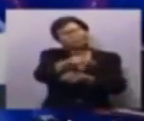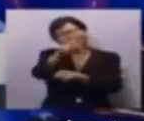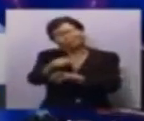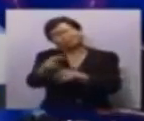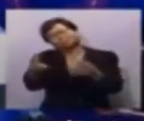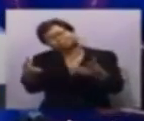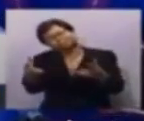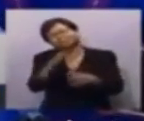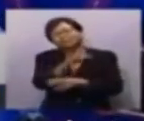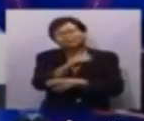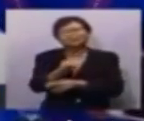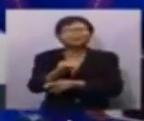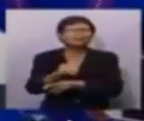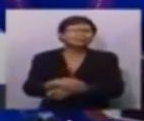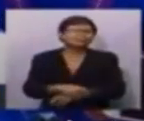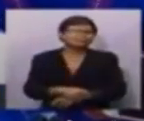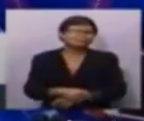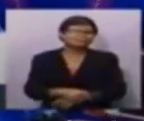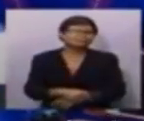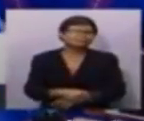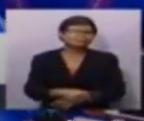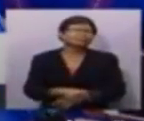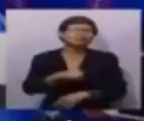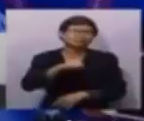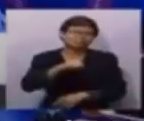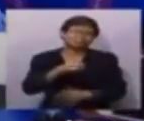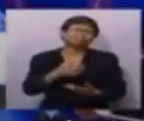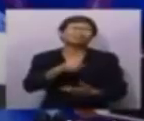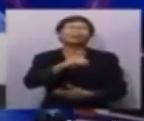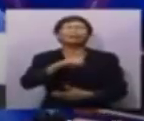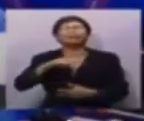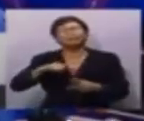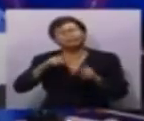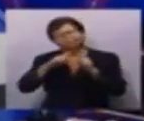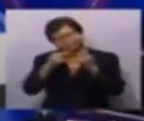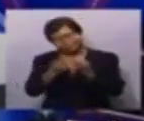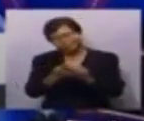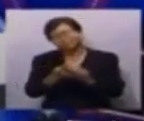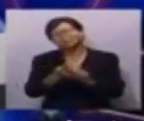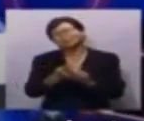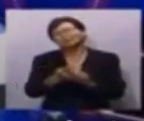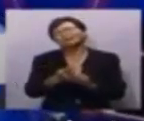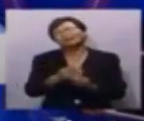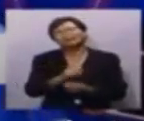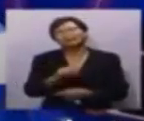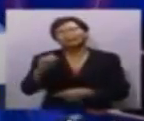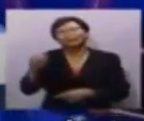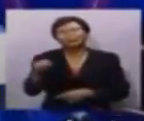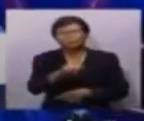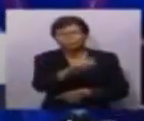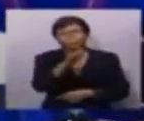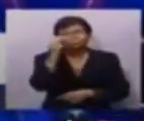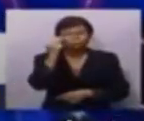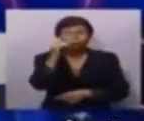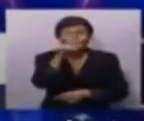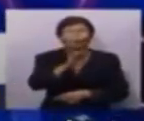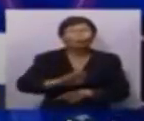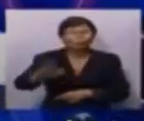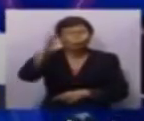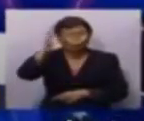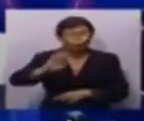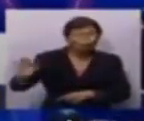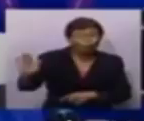dilihat. Dan mereka juga merupakan ahli-ahli parti. Dan mereka tahu bahawa mereka mesti bersama-sama untuk